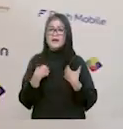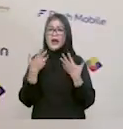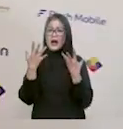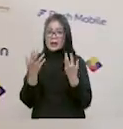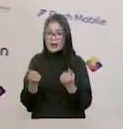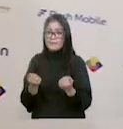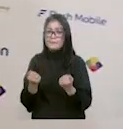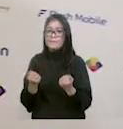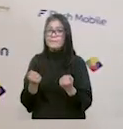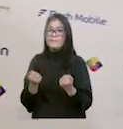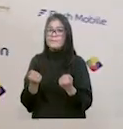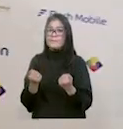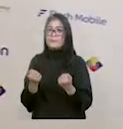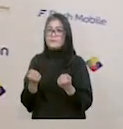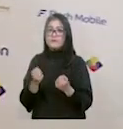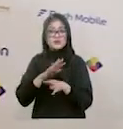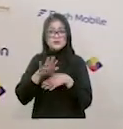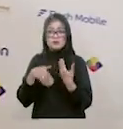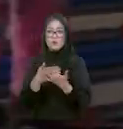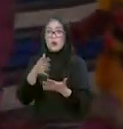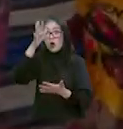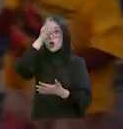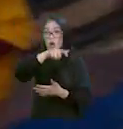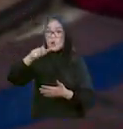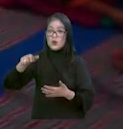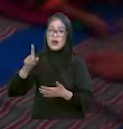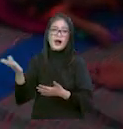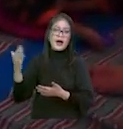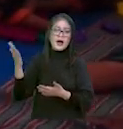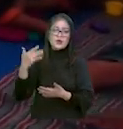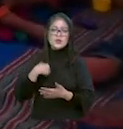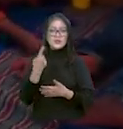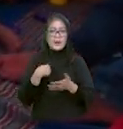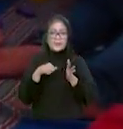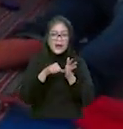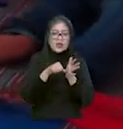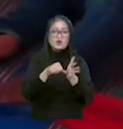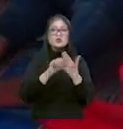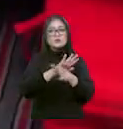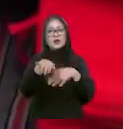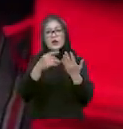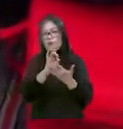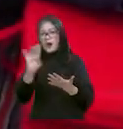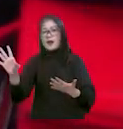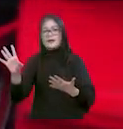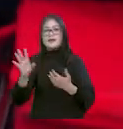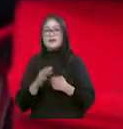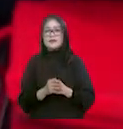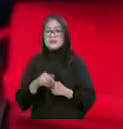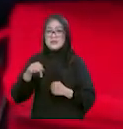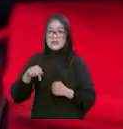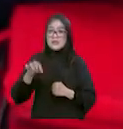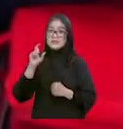mengajak siapapun untuk melakukan hal yang sama bantuan ini merupakan bentuk kepedulian MNC